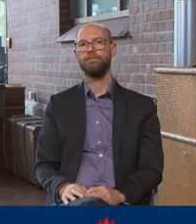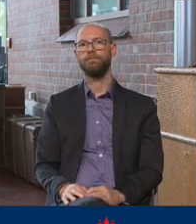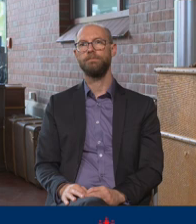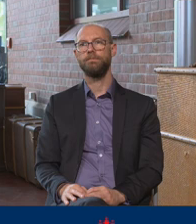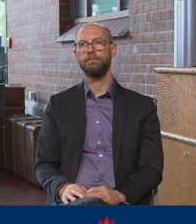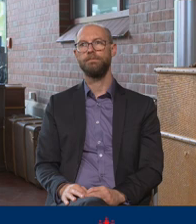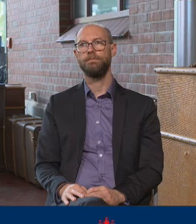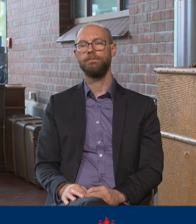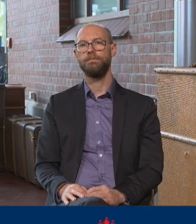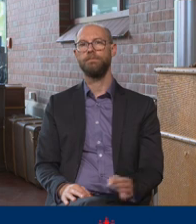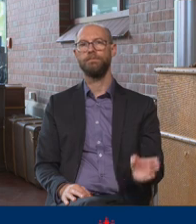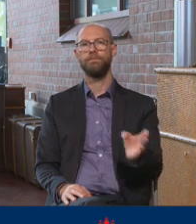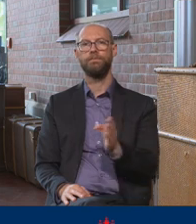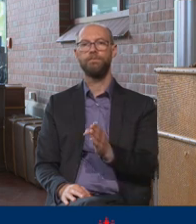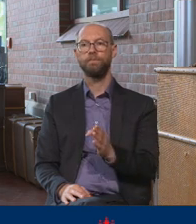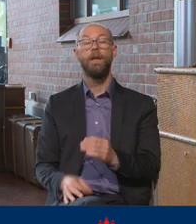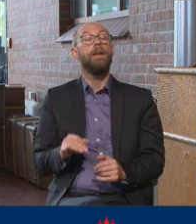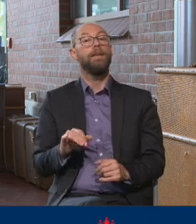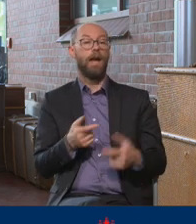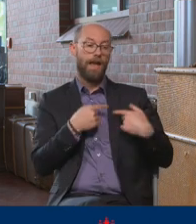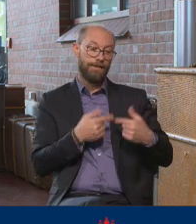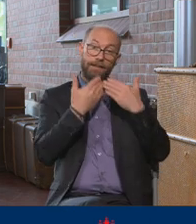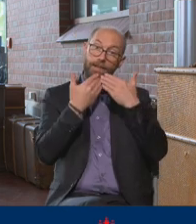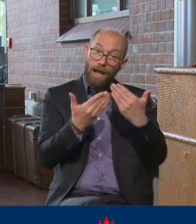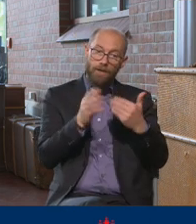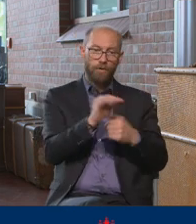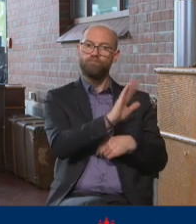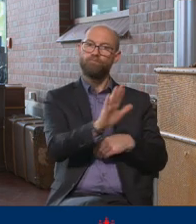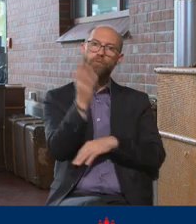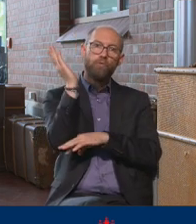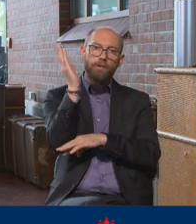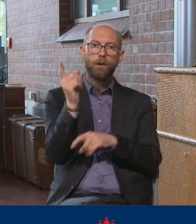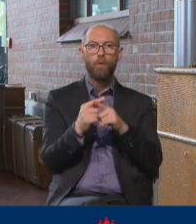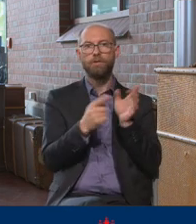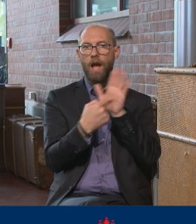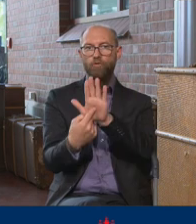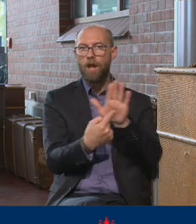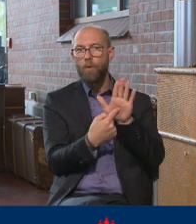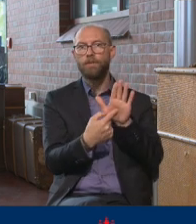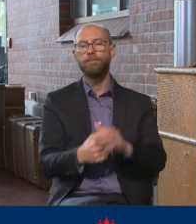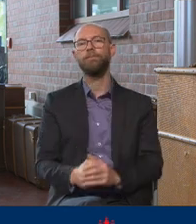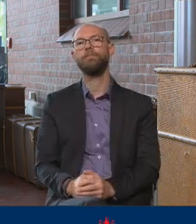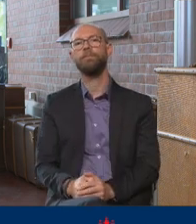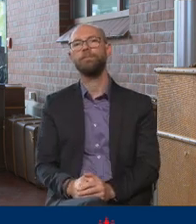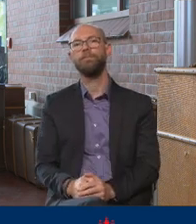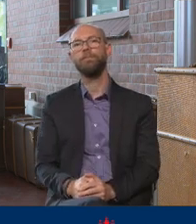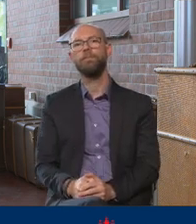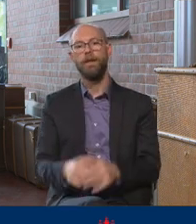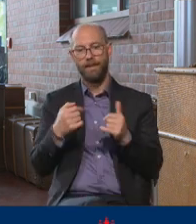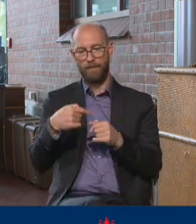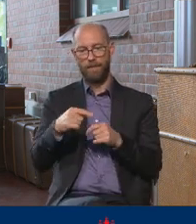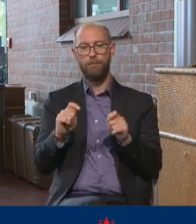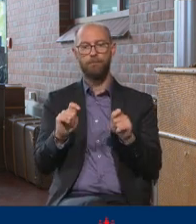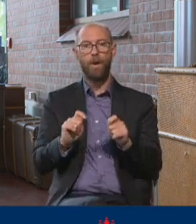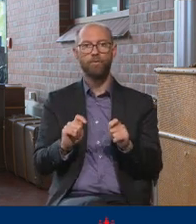ja herzlichen dank für ihr die vorträge für ihre darstellungen wir gehen jetzt gleich in die pause